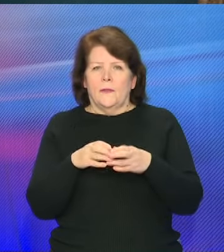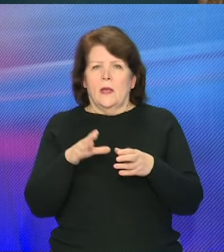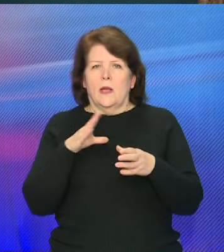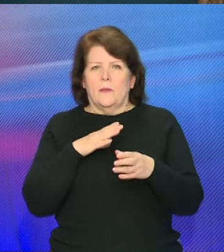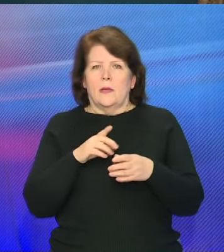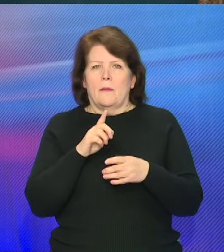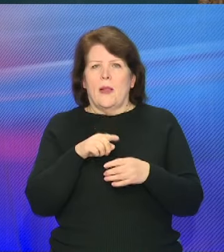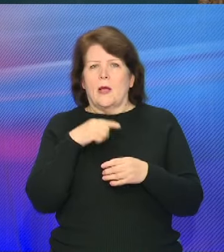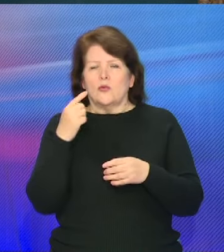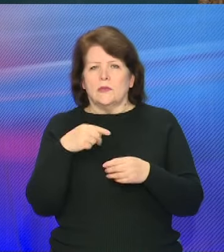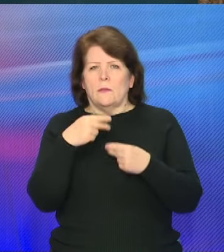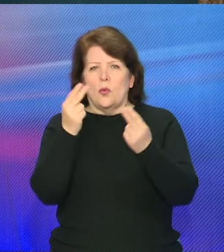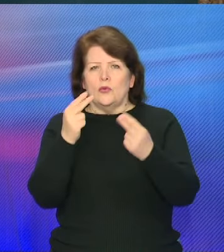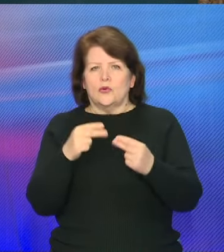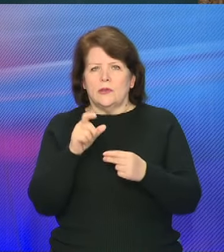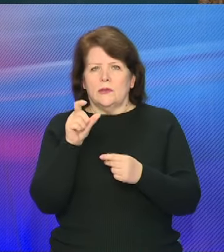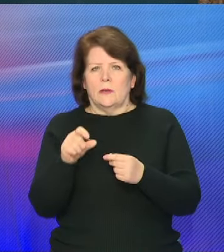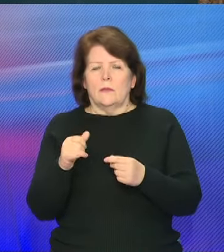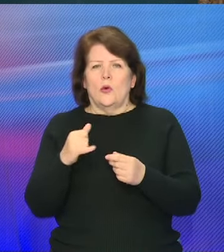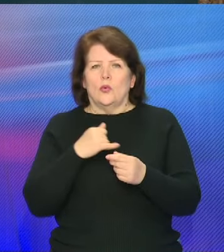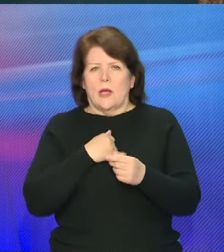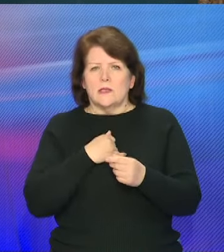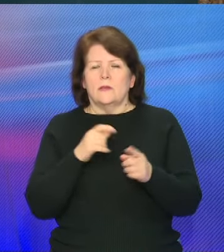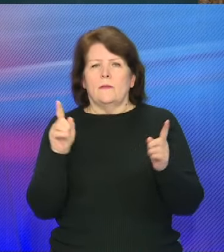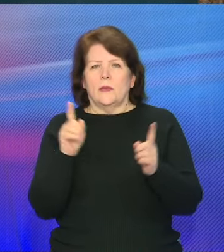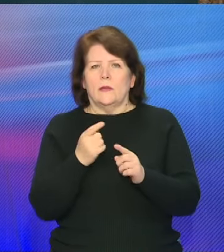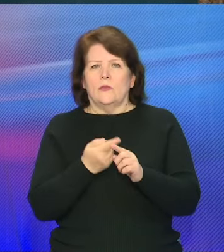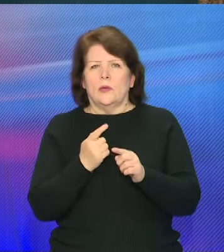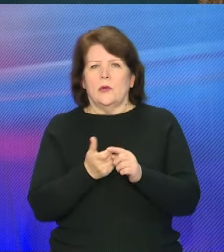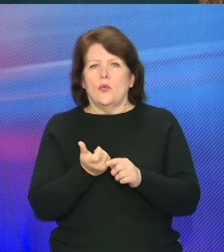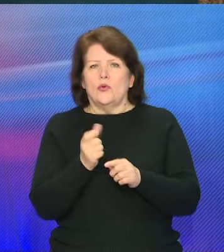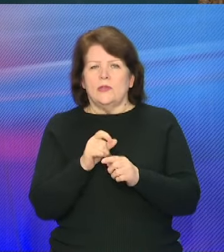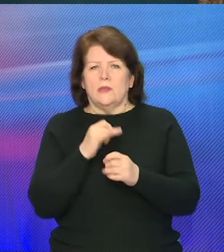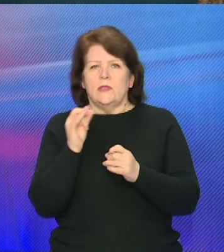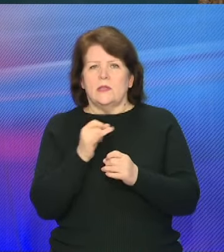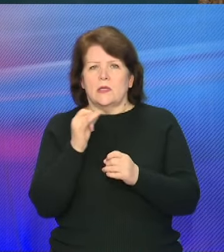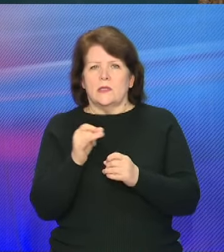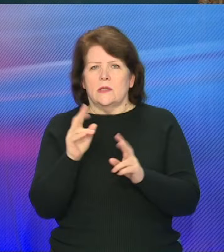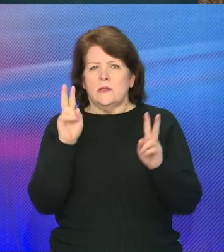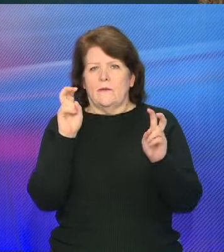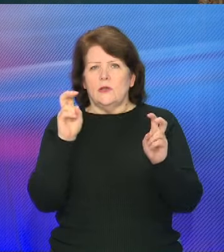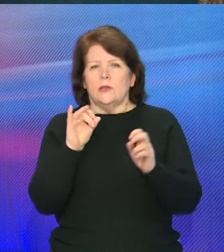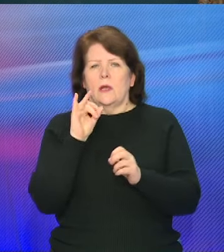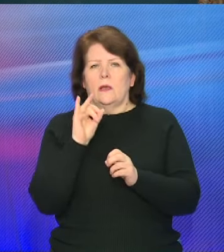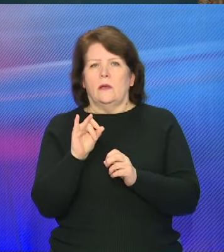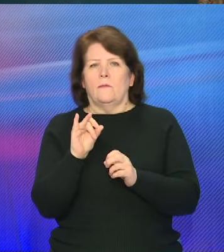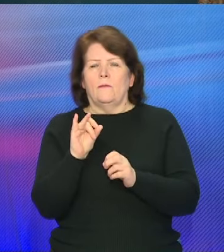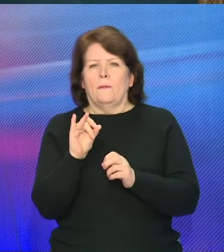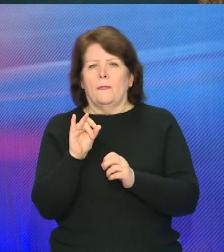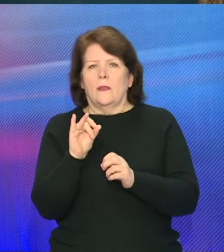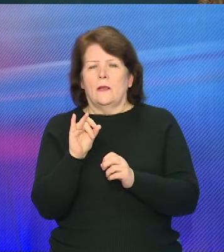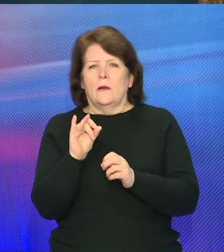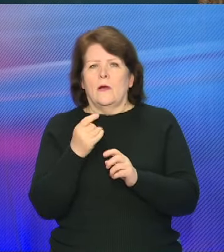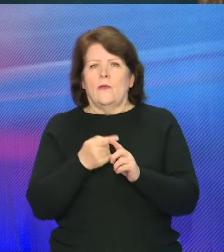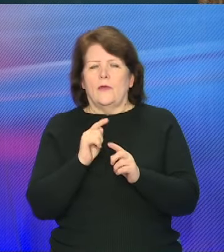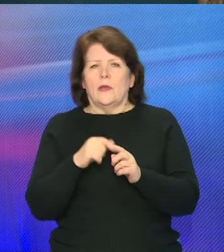белорусским мастаком тут у нас, тому это, конечно, вельми цікаво, символично и у